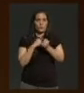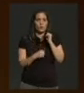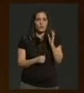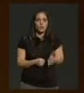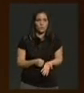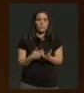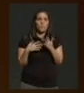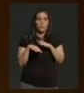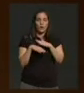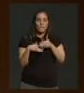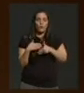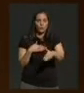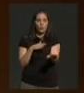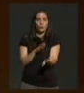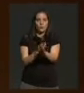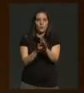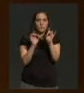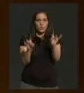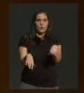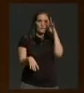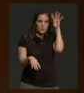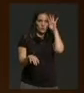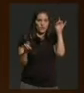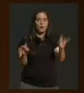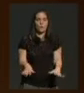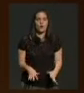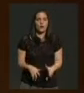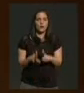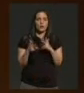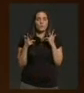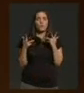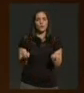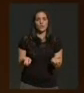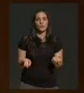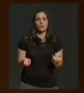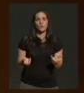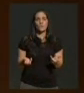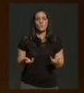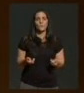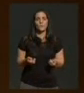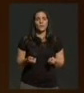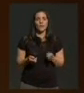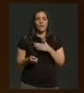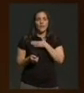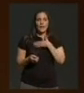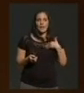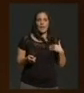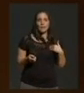Horregaitik, geure bizi araupenerako funtsezkoak diren baloreak eta Athletic sentimendua